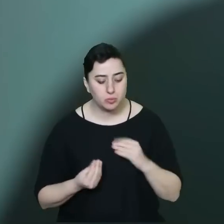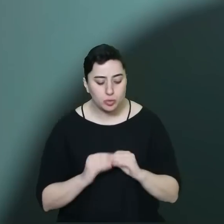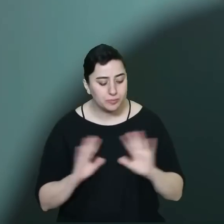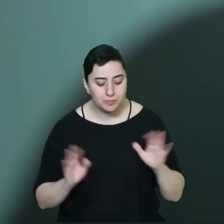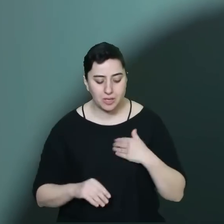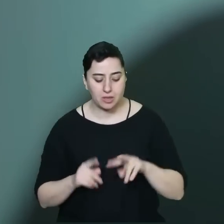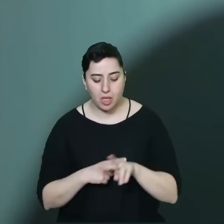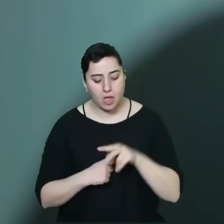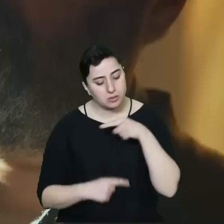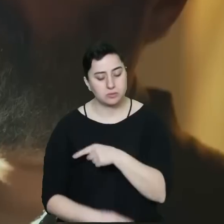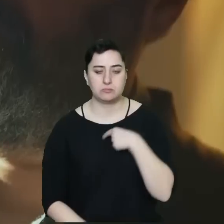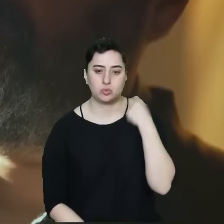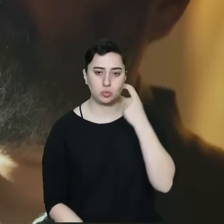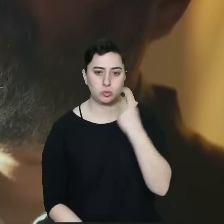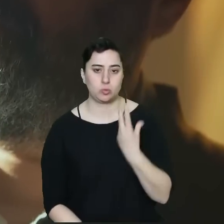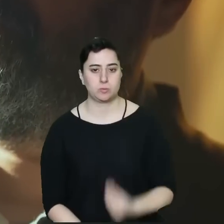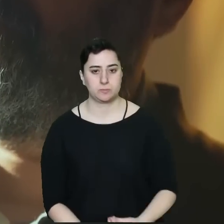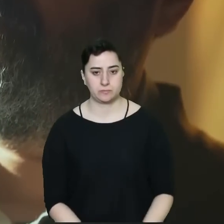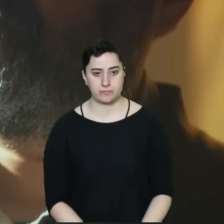meselem artık yeğenimdir.